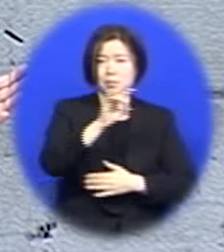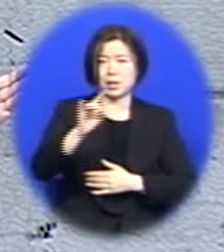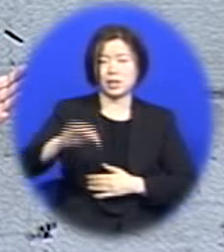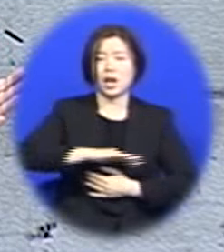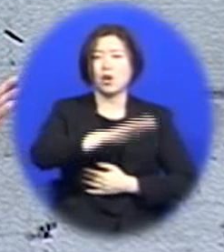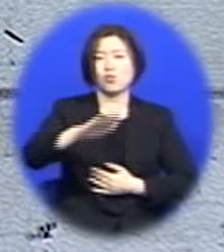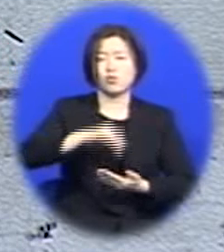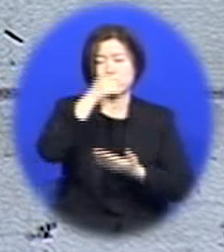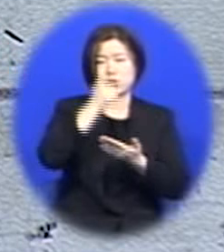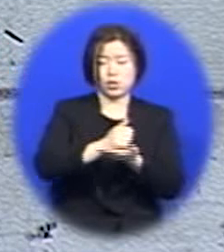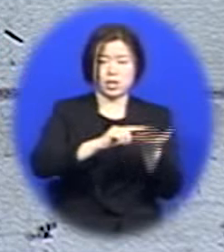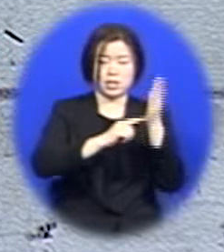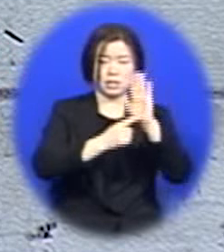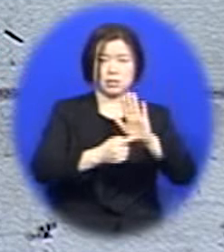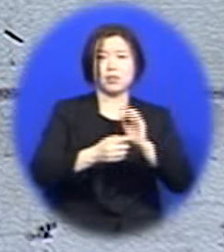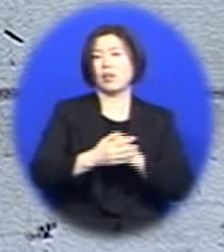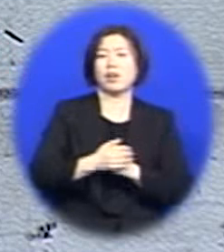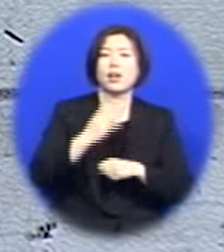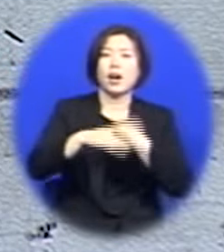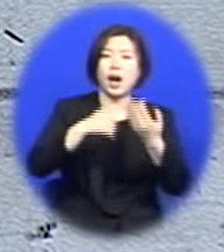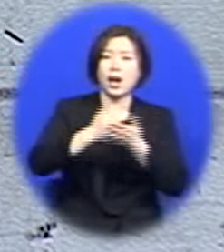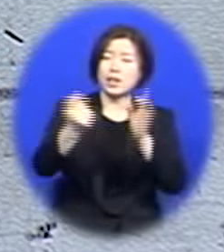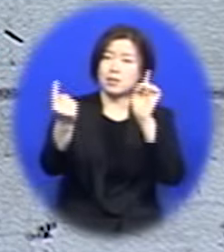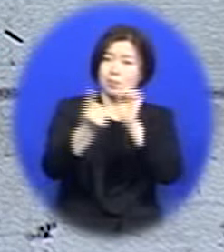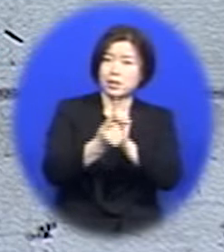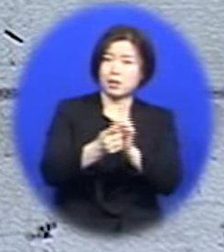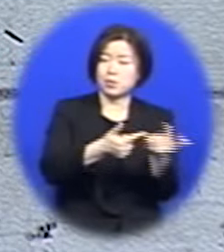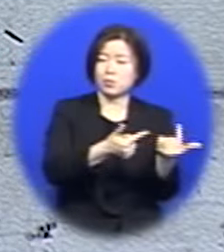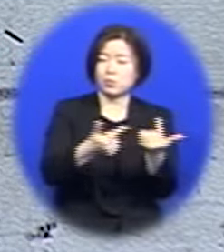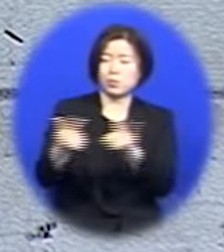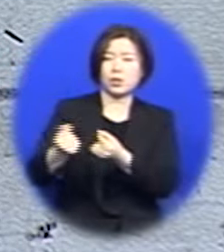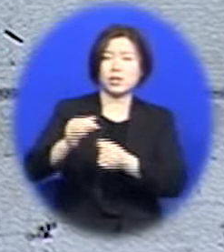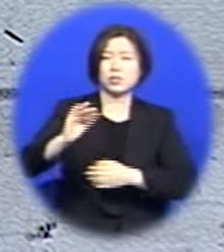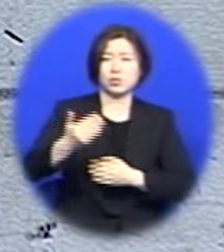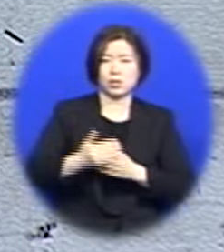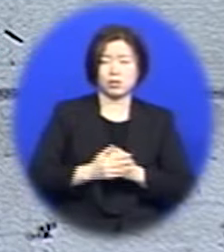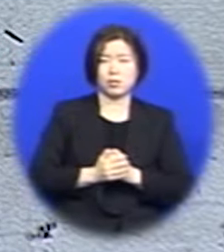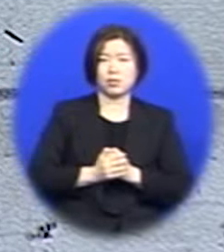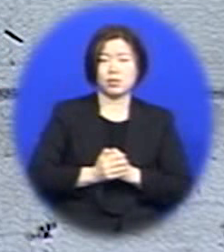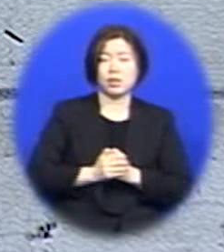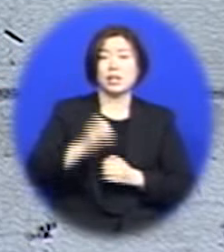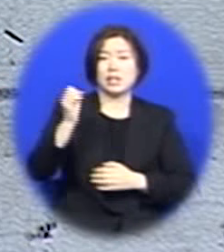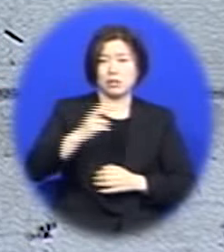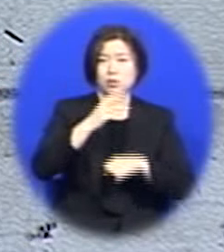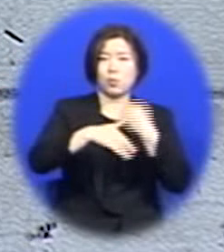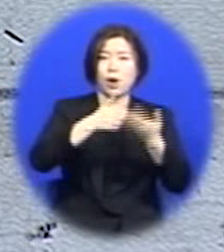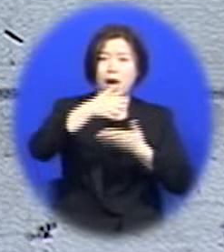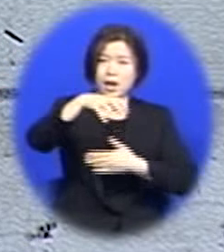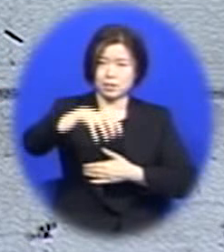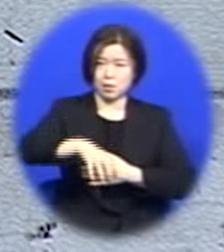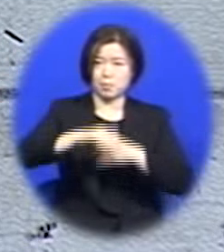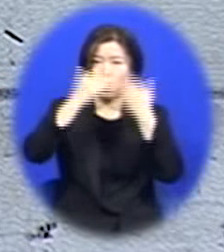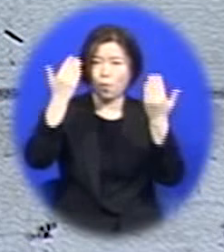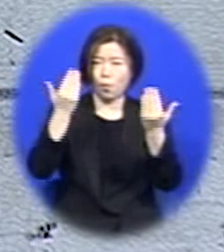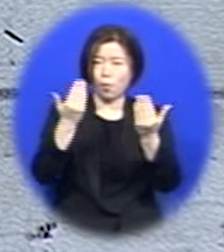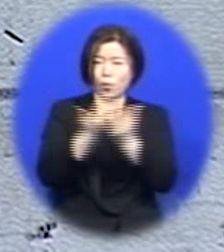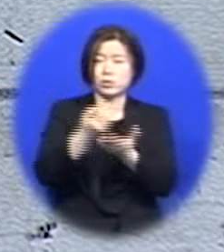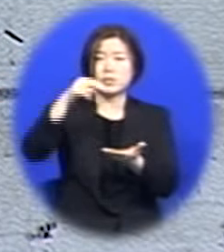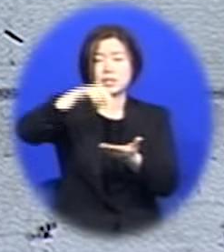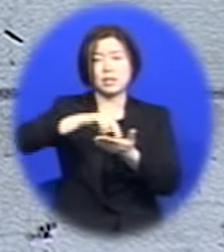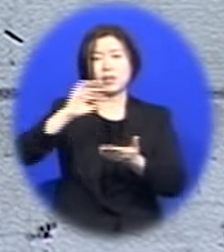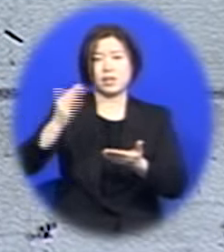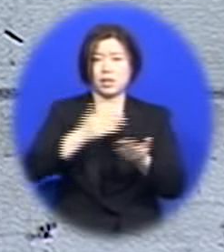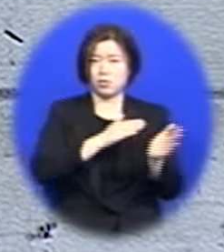드러납니다. 하나님을 만나면 다 그렇게 됩니다. 그리고 하나님 앞에 온전히 설 준비를 하게 되는